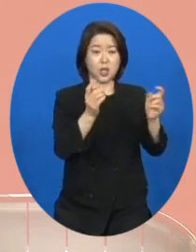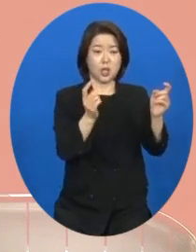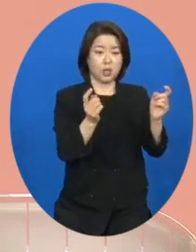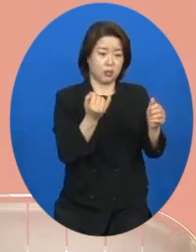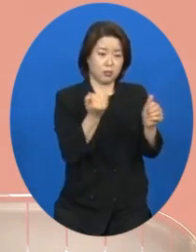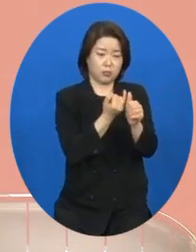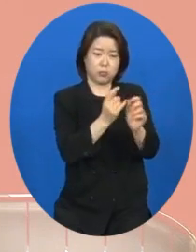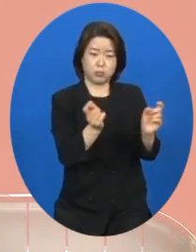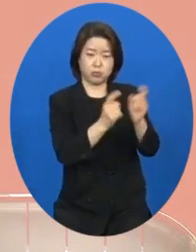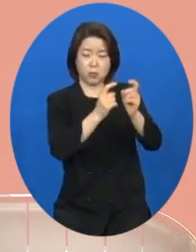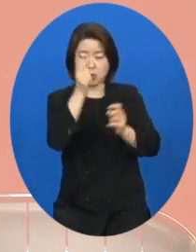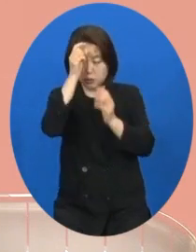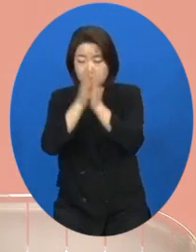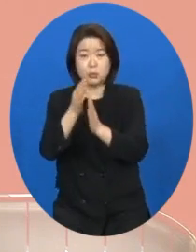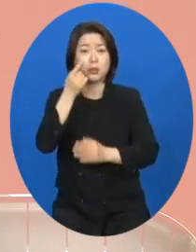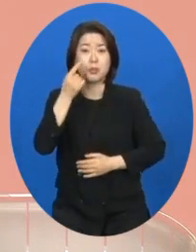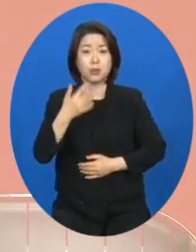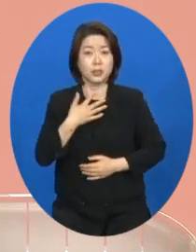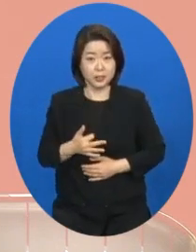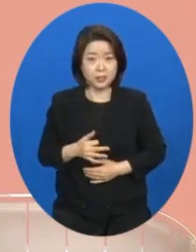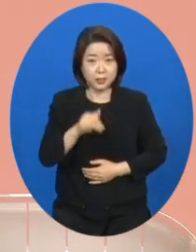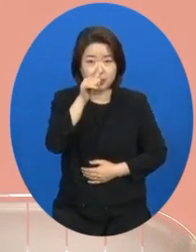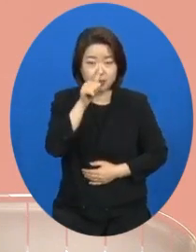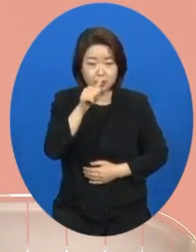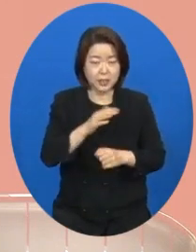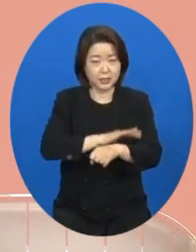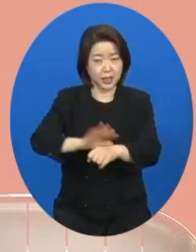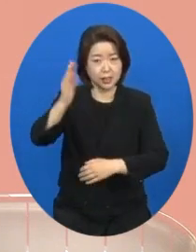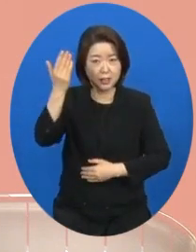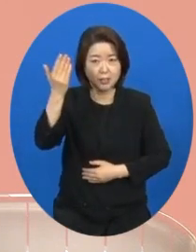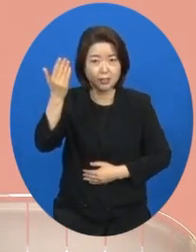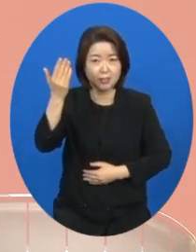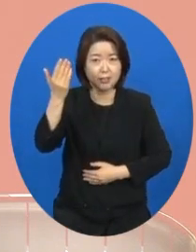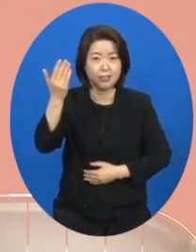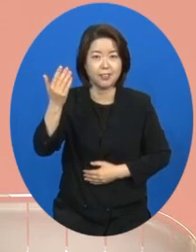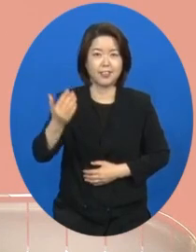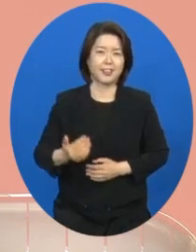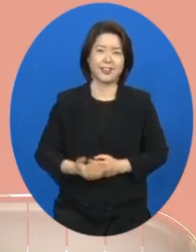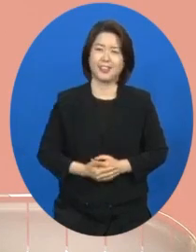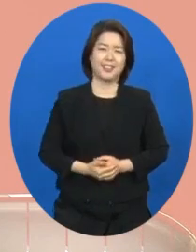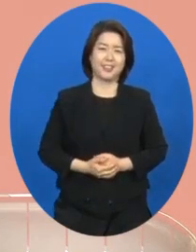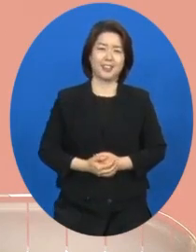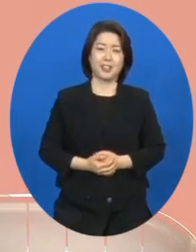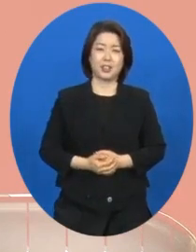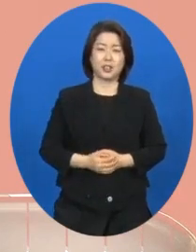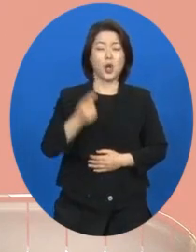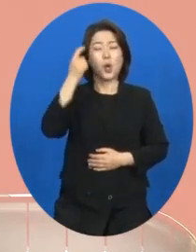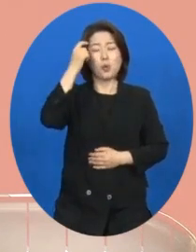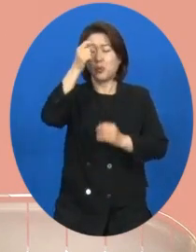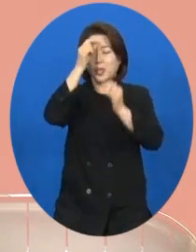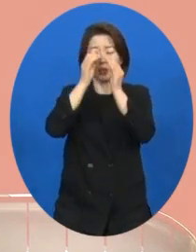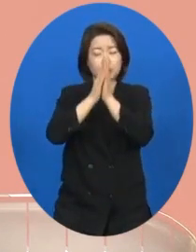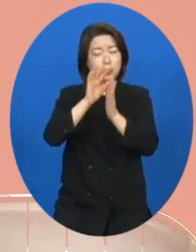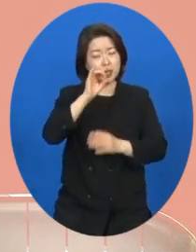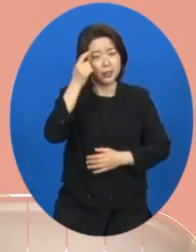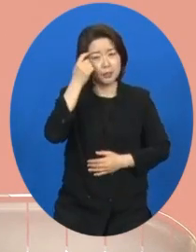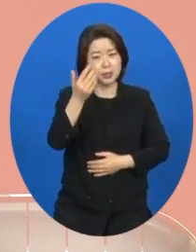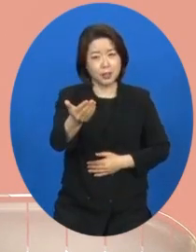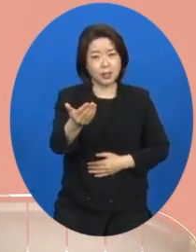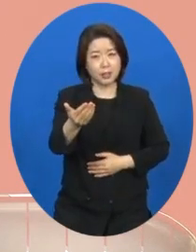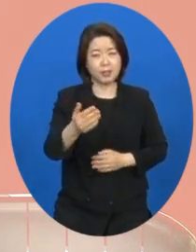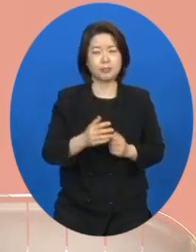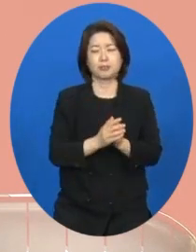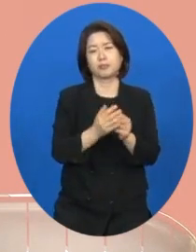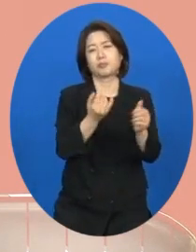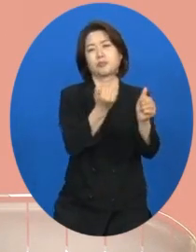분 있으시죠? 기도가 잘 되셨나요? 왜 기도가 안 되지요?